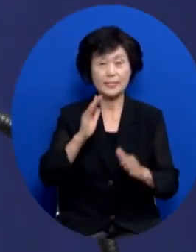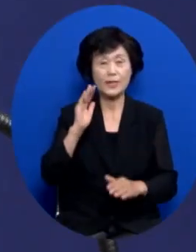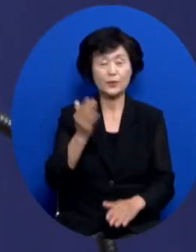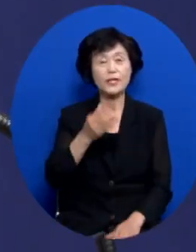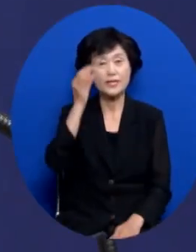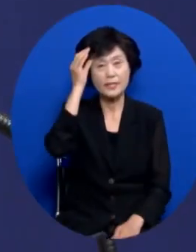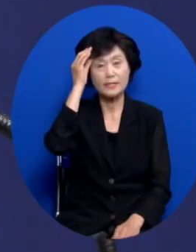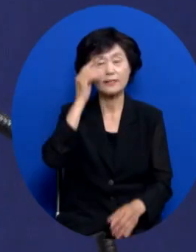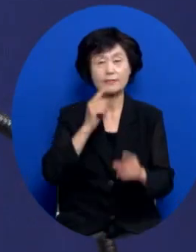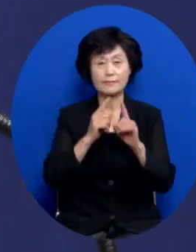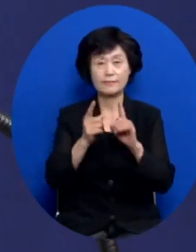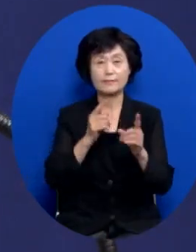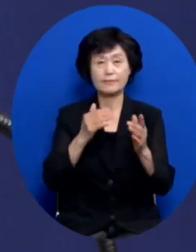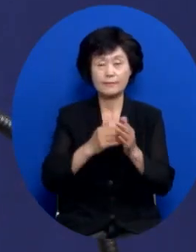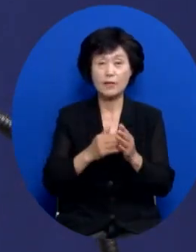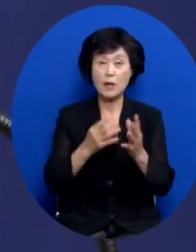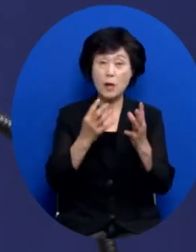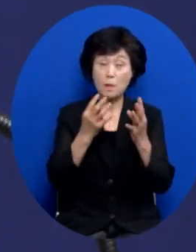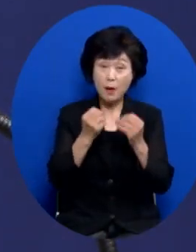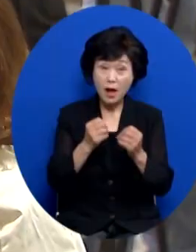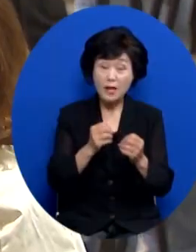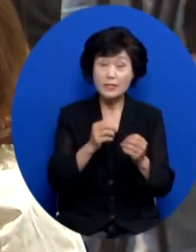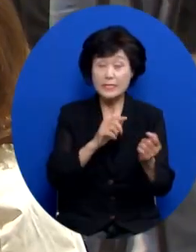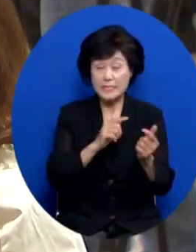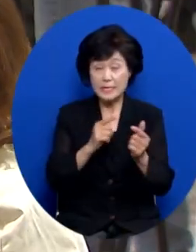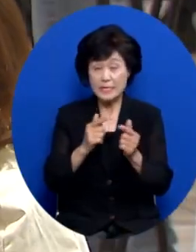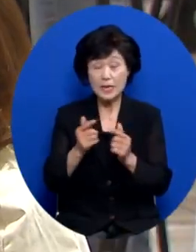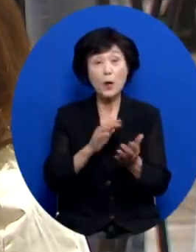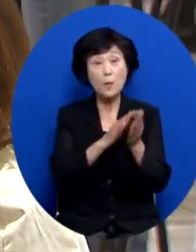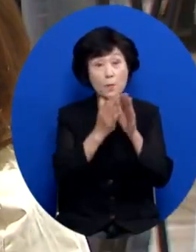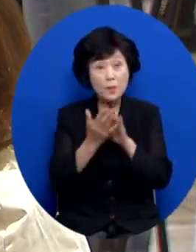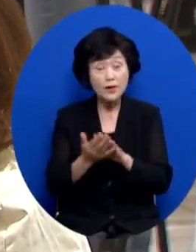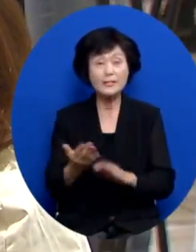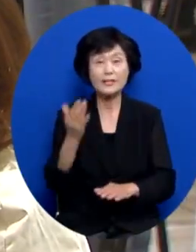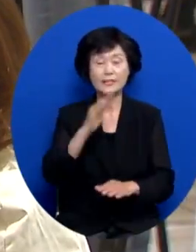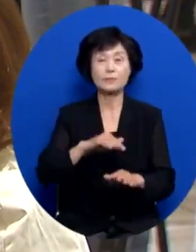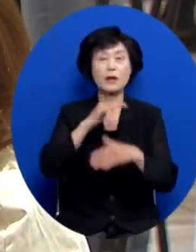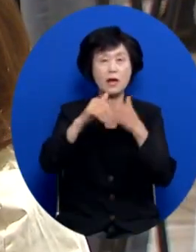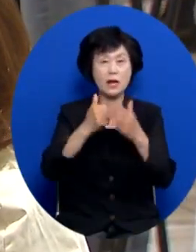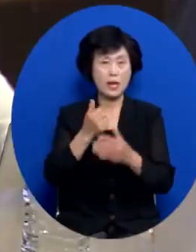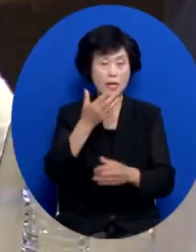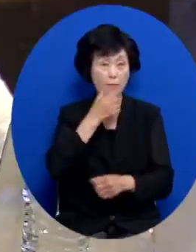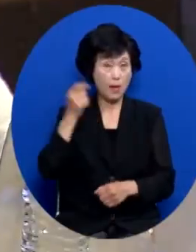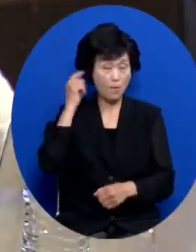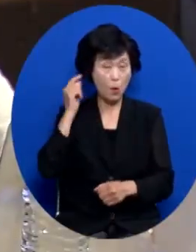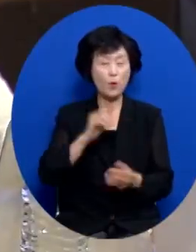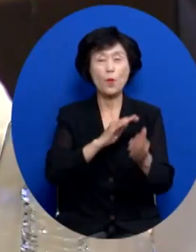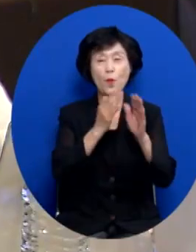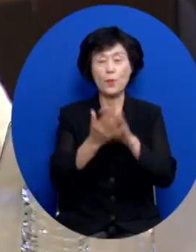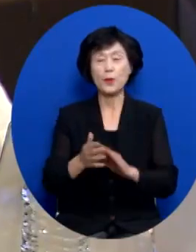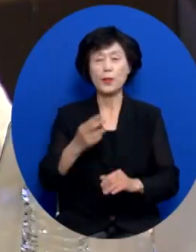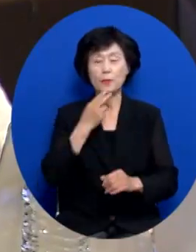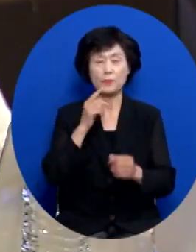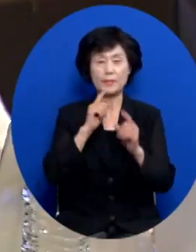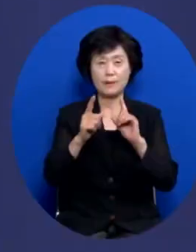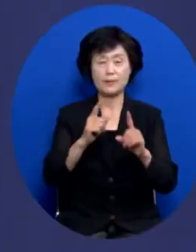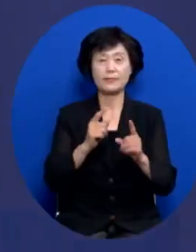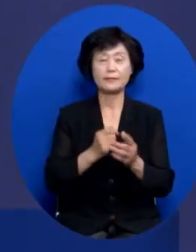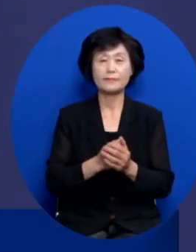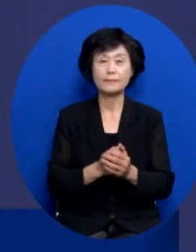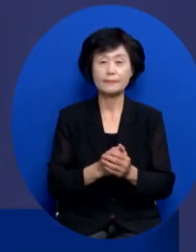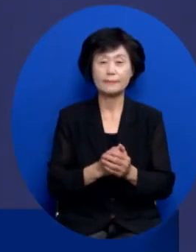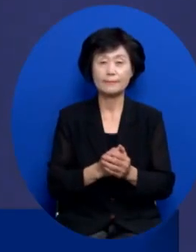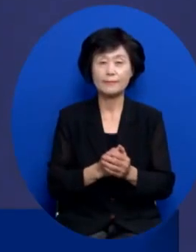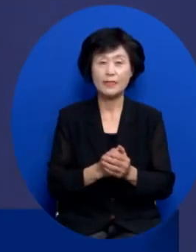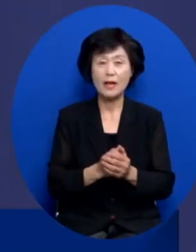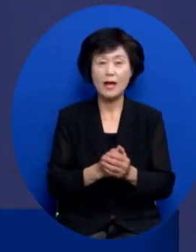기대한다고 밝혔습니다. 또한 많은 것이 변했지만 하나님의 복음은 변하지 않는다고 덧붙였습니다. And so I've come